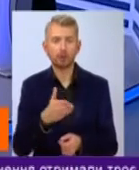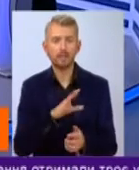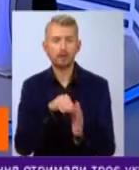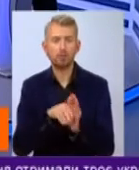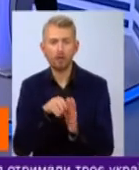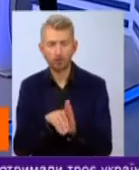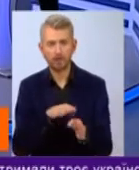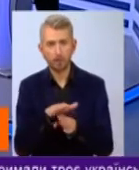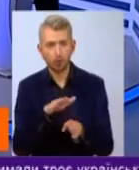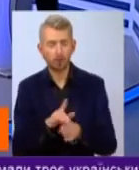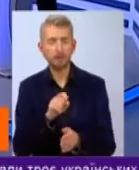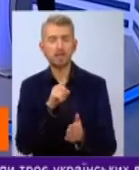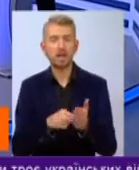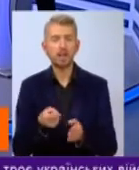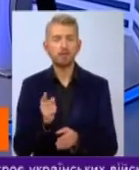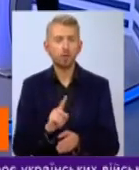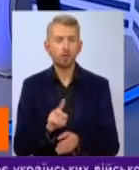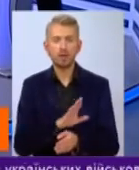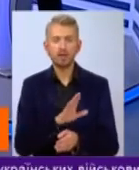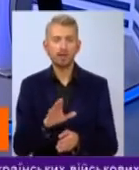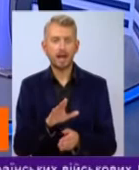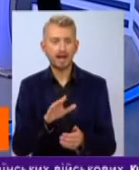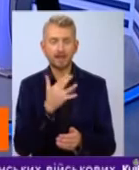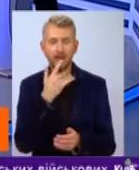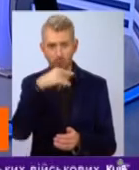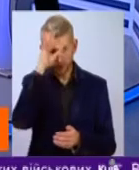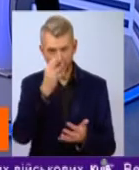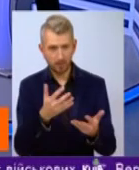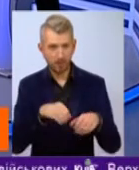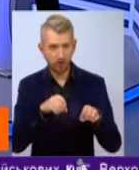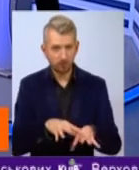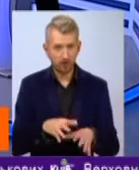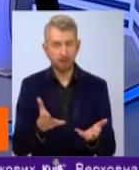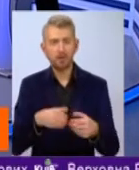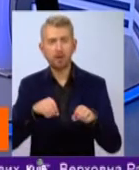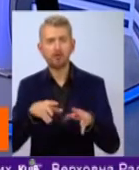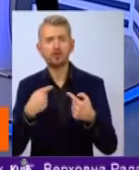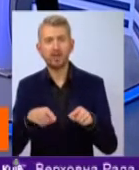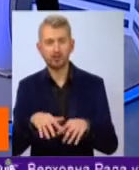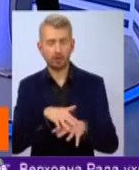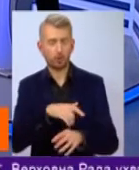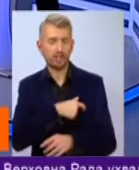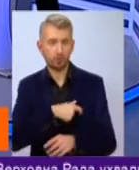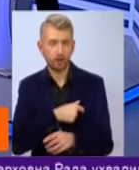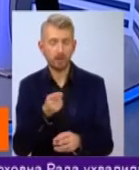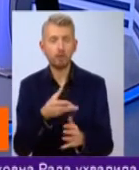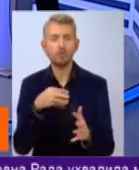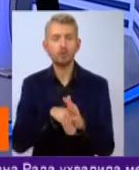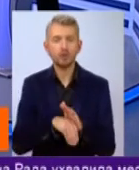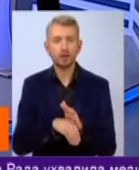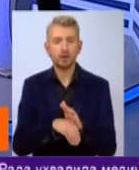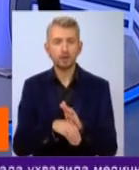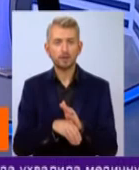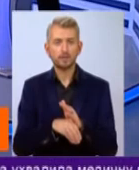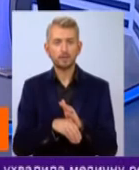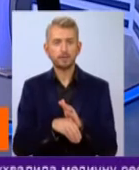запроваджується, виконується. Але питання в тому, що не саме Нацполіція приймає рішення, а приймають рішення інші, народні депутати в тому числі. Можливо, вони